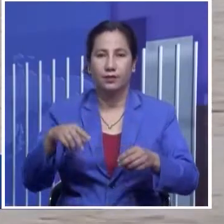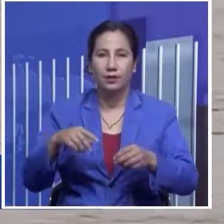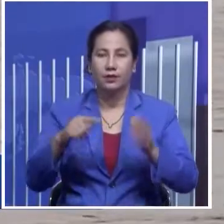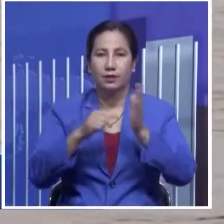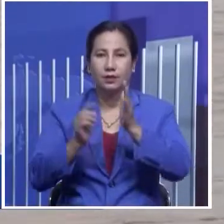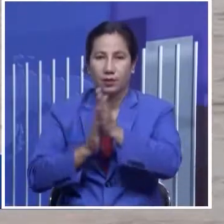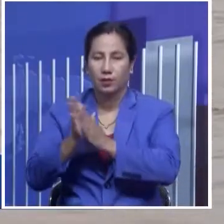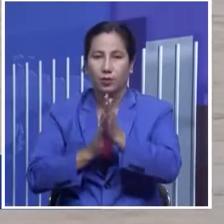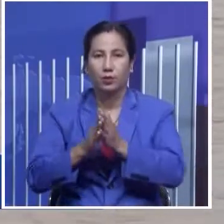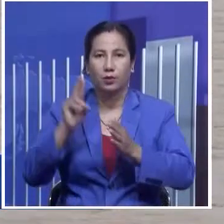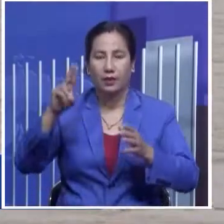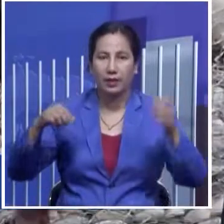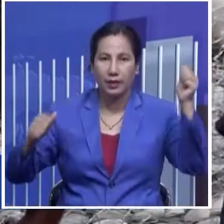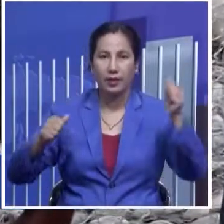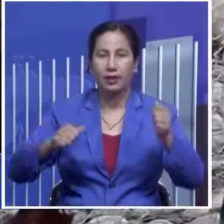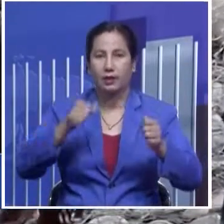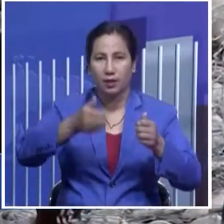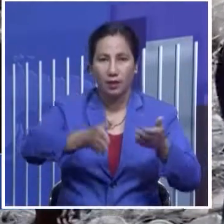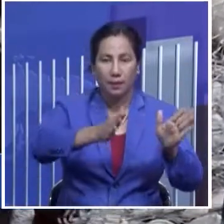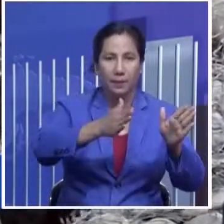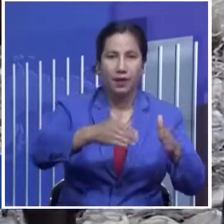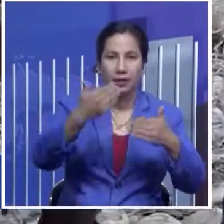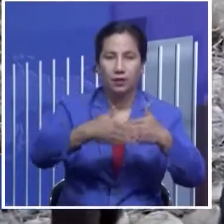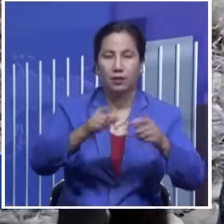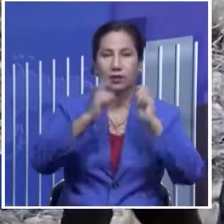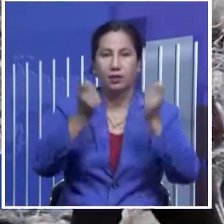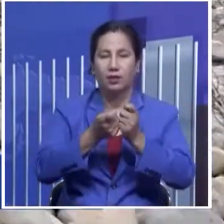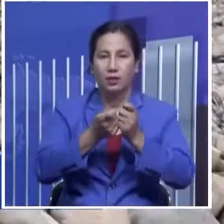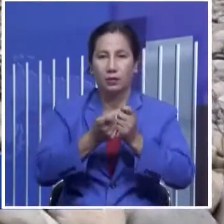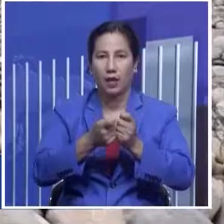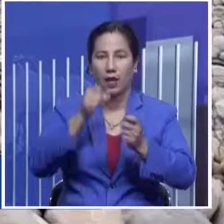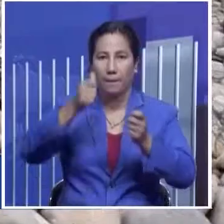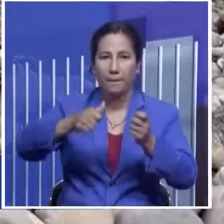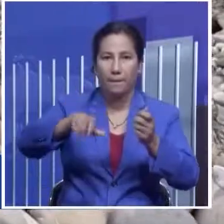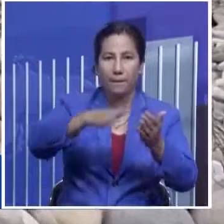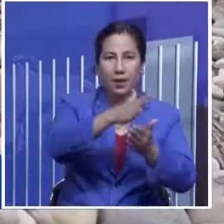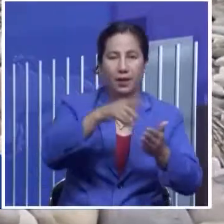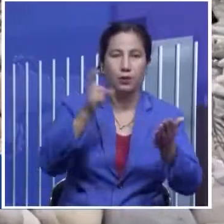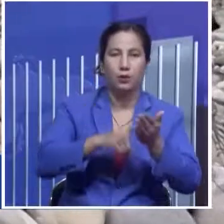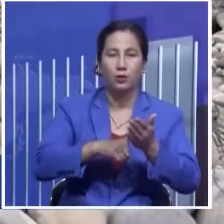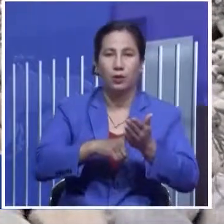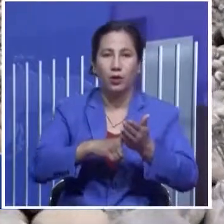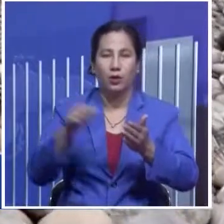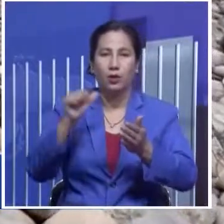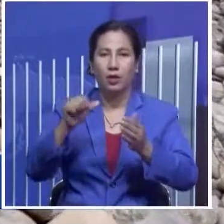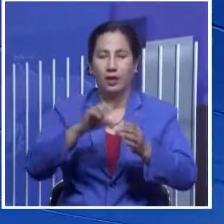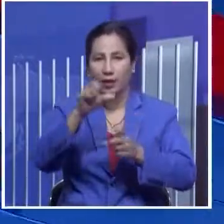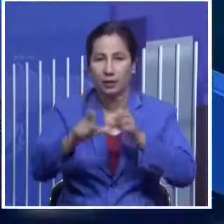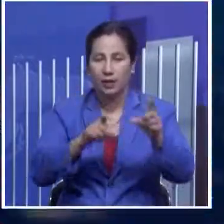कञ्चनपुरको महाकाली नदीमा पानीको बहाव बढेसँगै नदीले तटीय क्षेत्रमा कटान सुरु, बाढी आउन सुरु भएसँगै दोधारा चाँदनीवासी